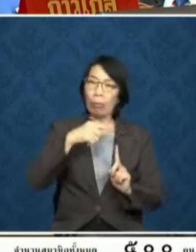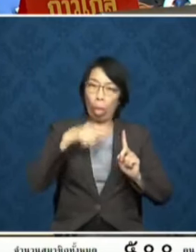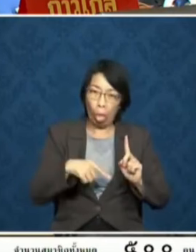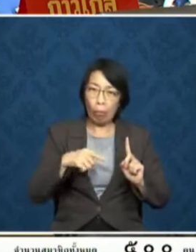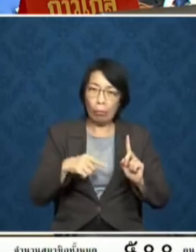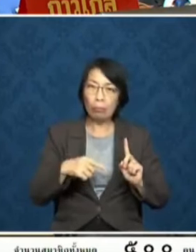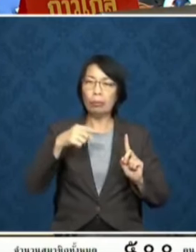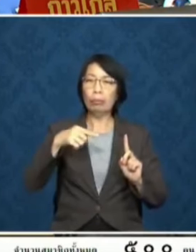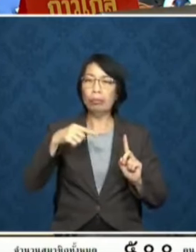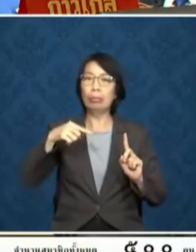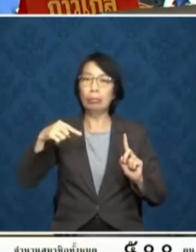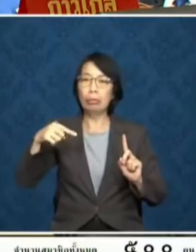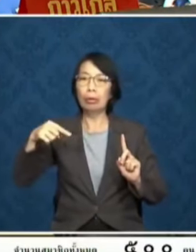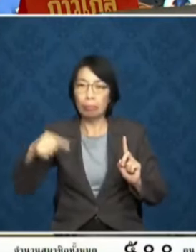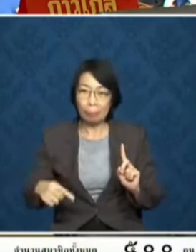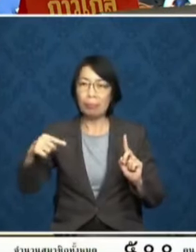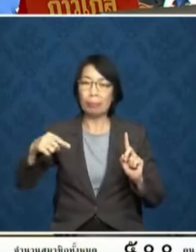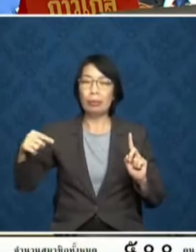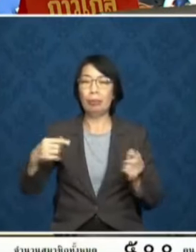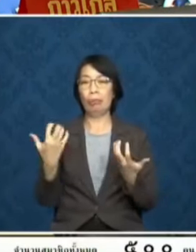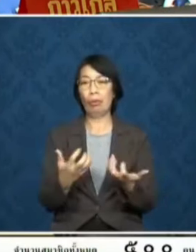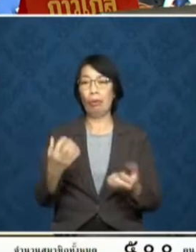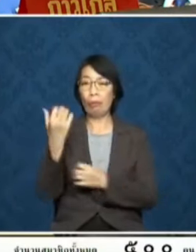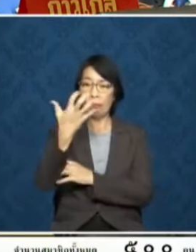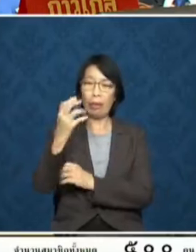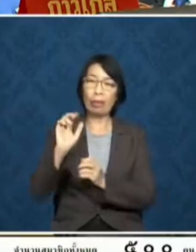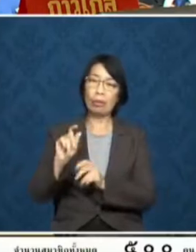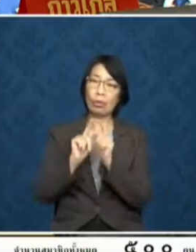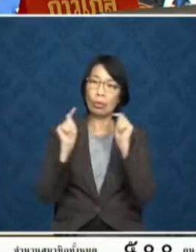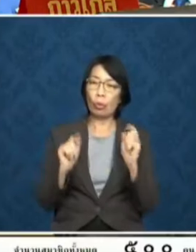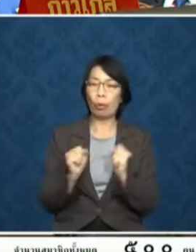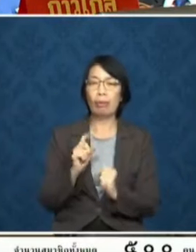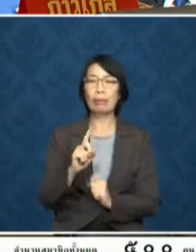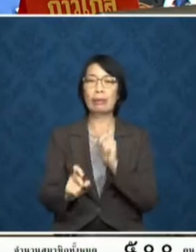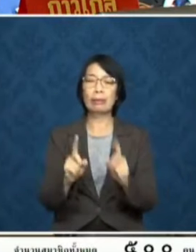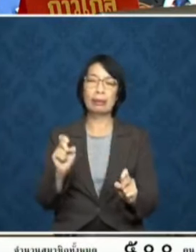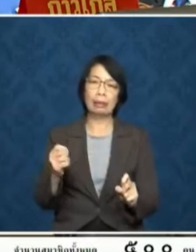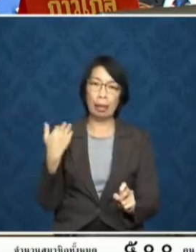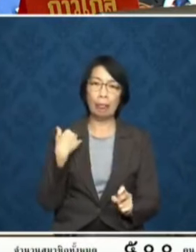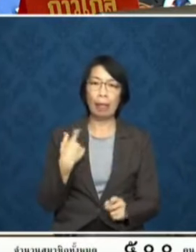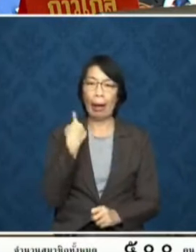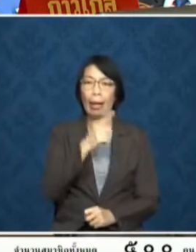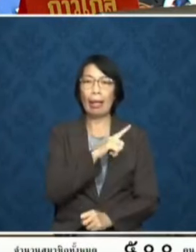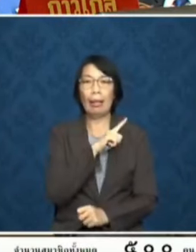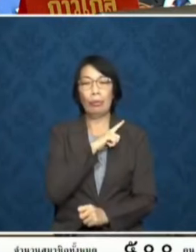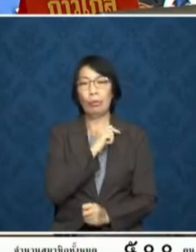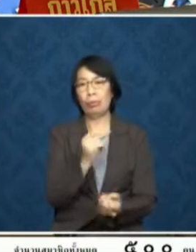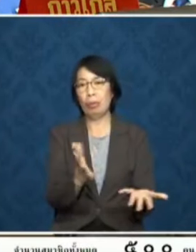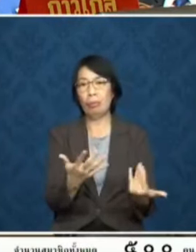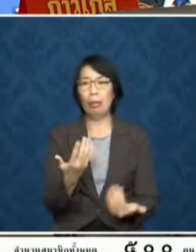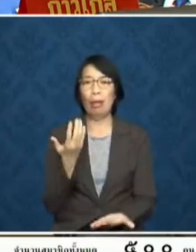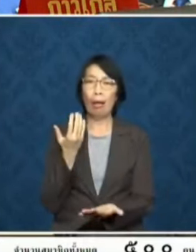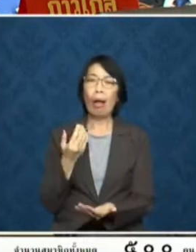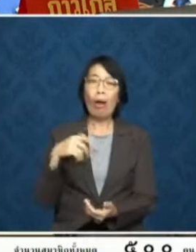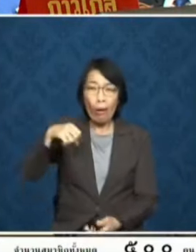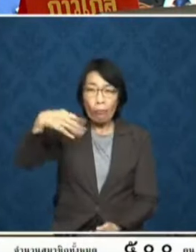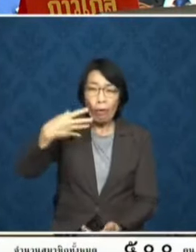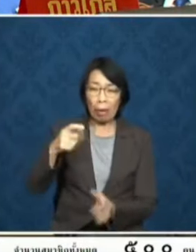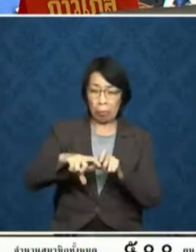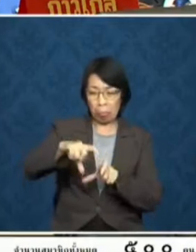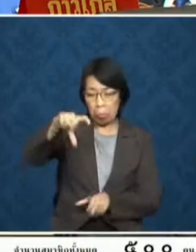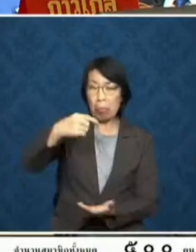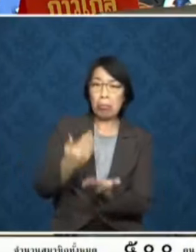เครื่องใช้ไฟฟ้าของประชาชนในพื้นที่ก็เสียหายแล้วไม่เคยมีใครรับผิดชอบค่ะตามมาด้วยราคาค่าไฟที่แพงและสูงมาก